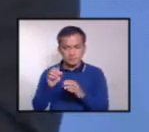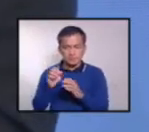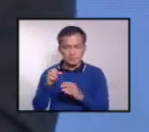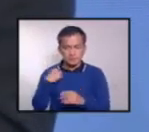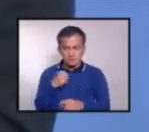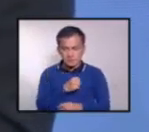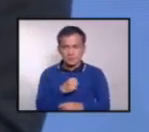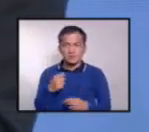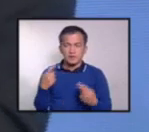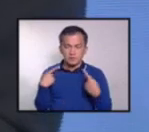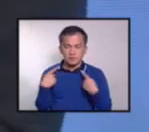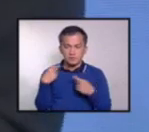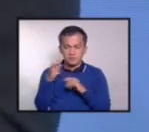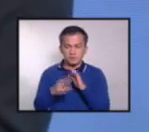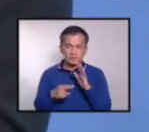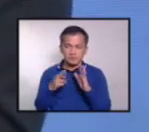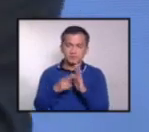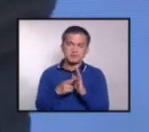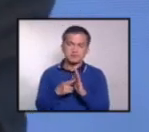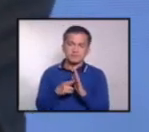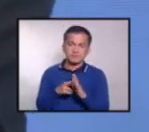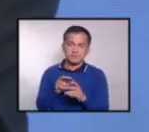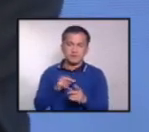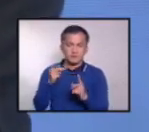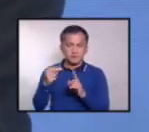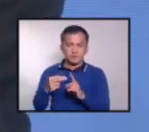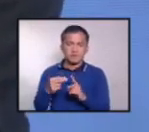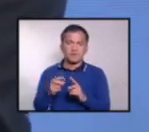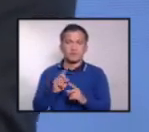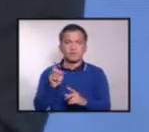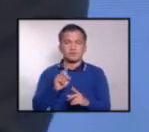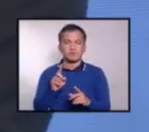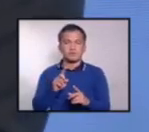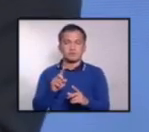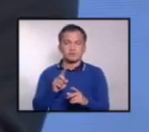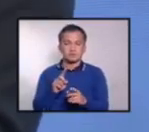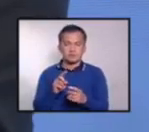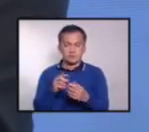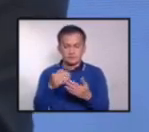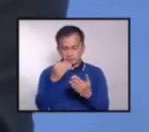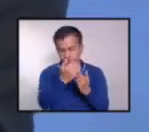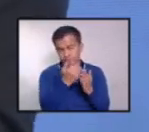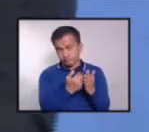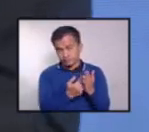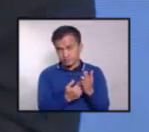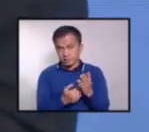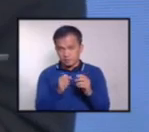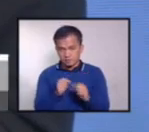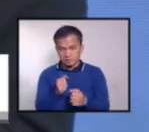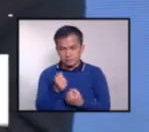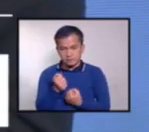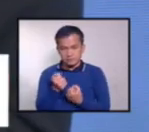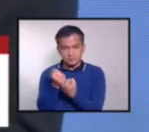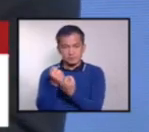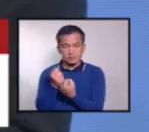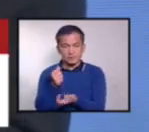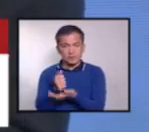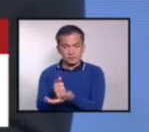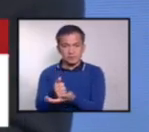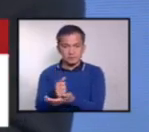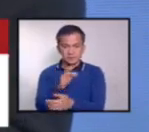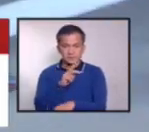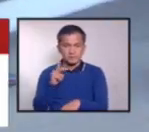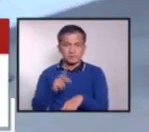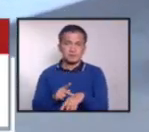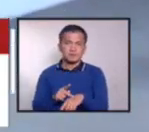have a role in overseeing kung ano man yung laman at kung makakatulong ba sa ating bayan